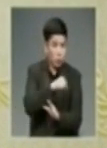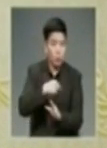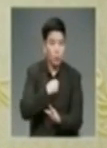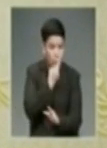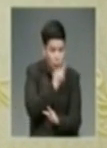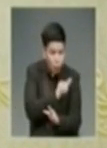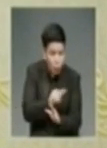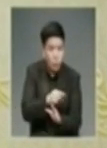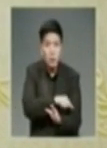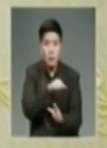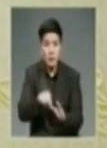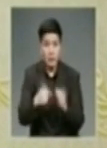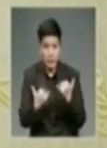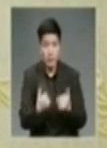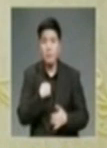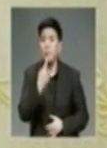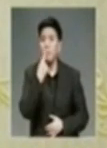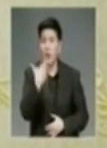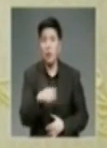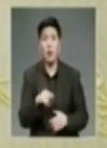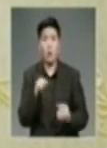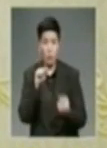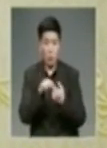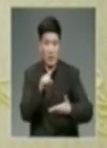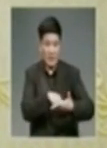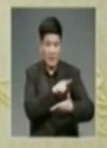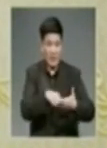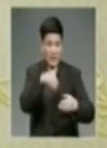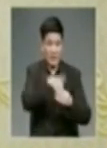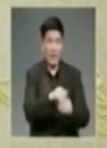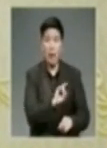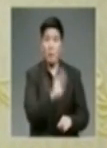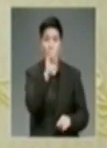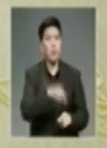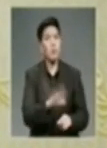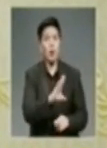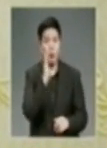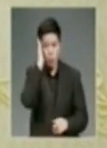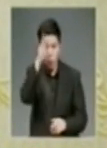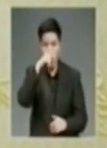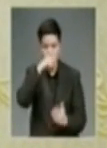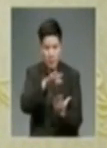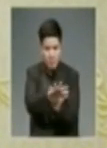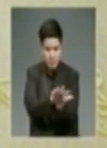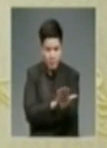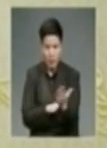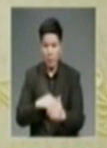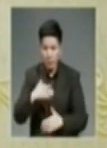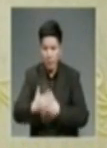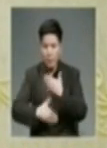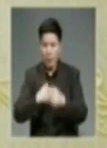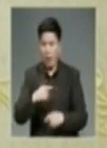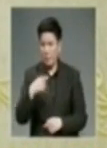แล้วอย่างที่บอกแล้วว่ามันไม่ใช่เพื่อการเลือกตั้งอย่างเดียวมันเพื่อการที่จะเดินหน้าประเทศไปอีกอนาคตอีกหลายสิบหลายร้อ